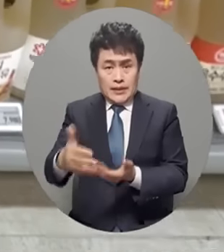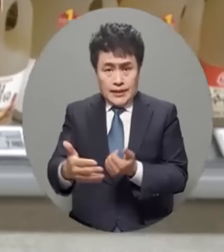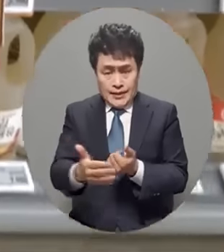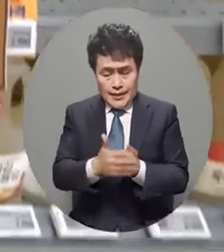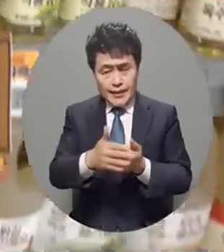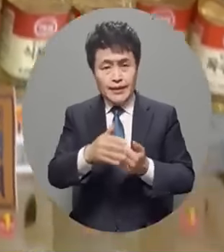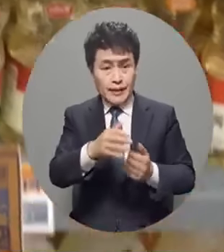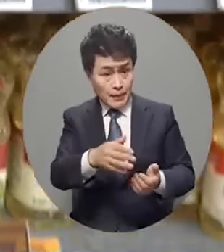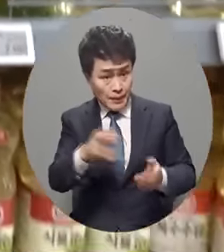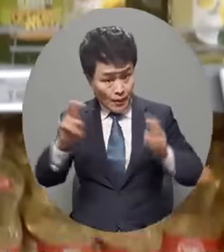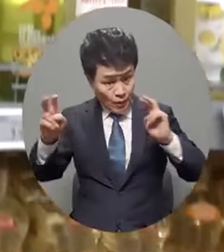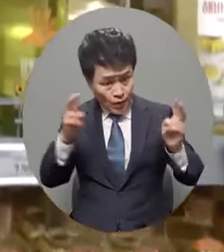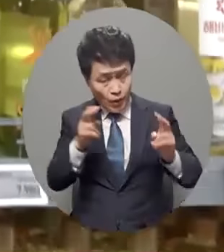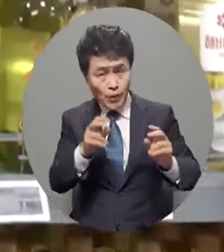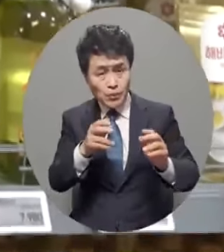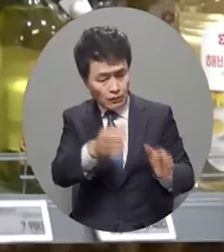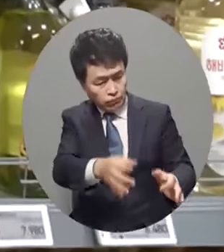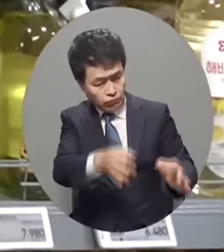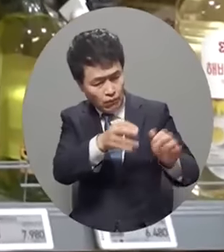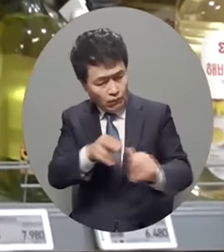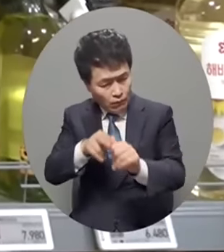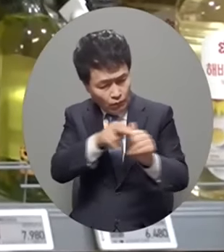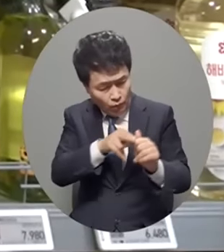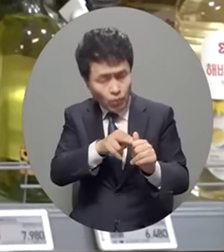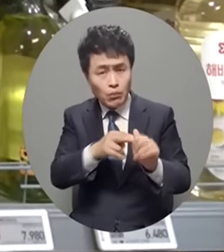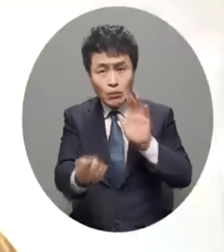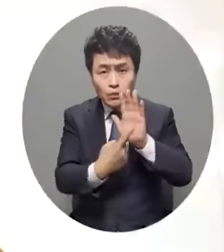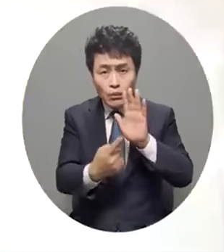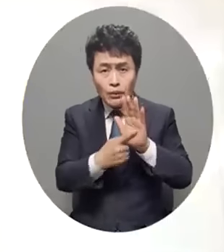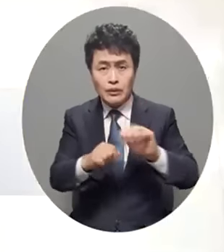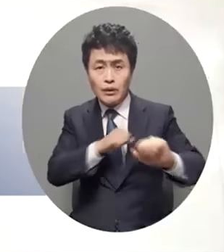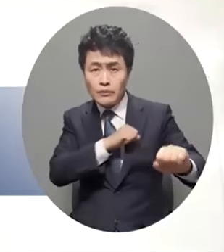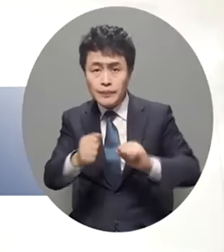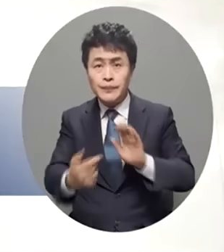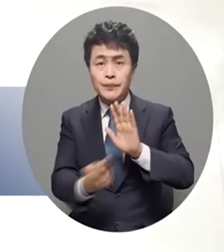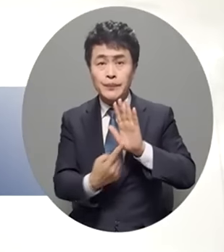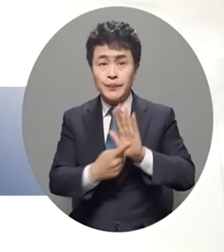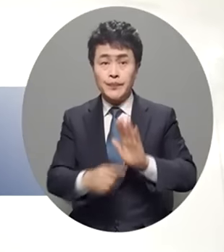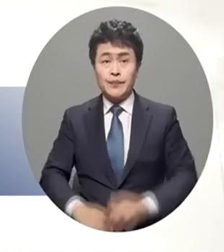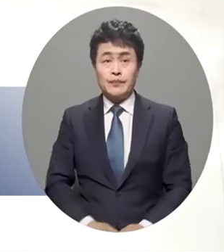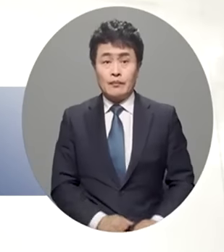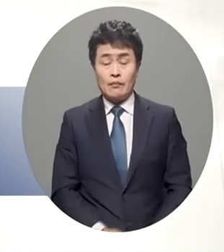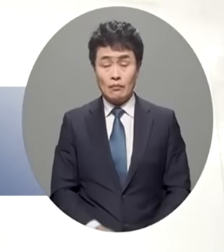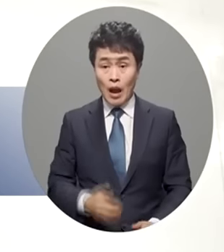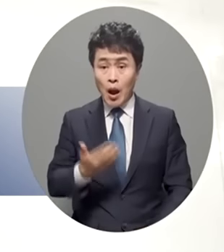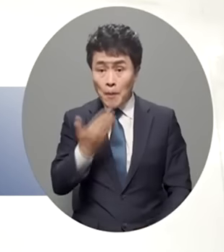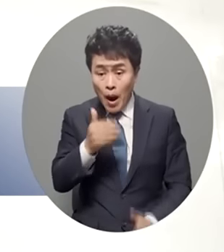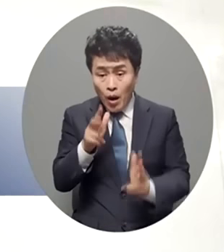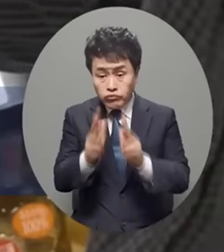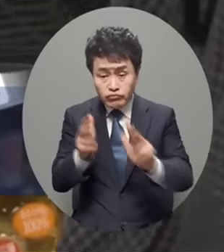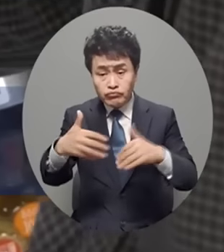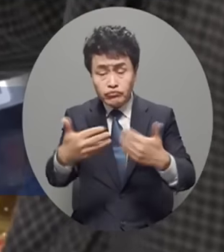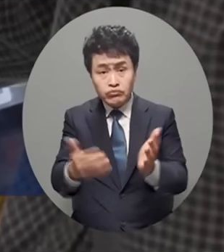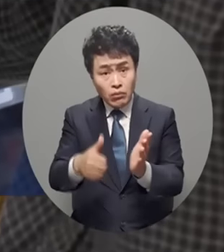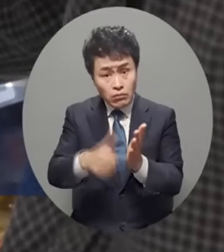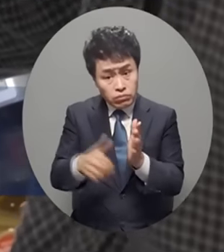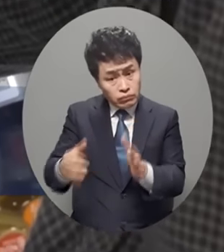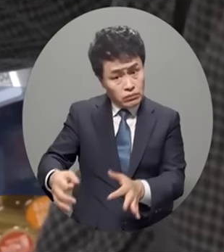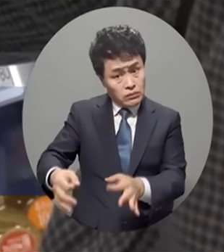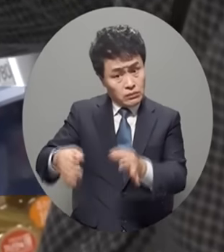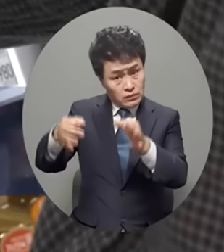업체들이 가격 정보 제공에 더 적극적이어야 한다고 지적했습니다. 가공식품이 가격을 인상하게 되면